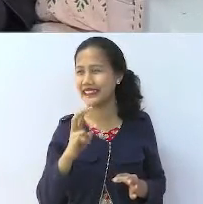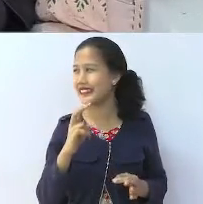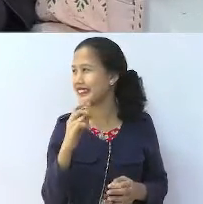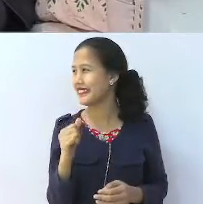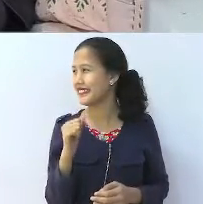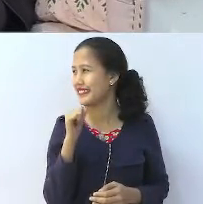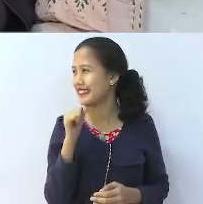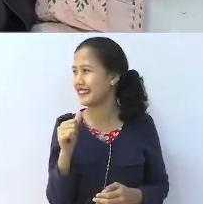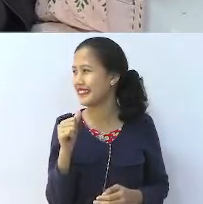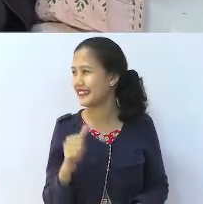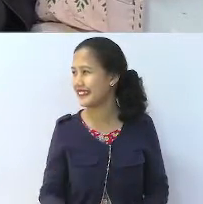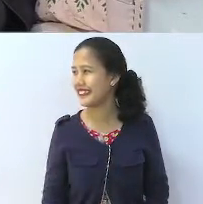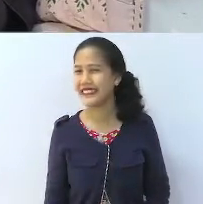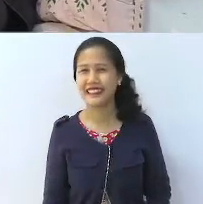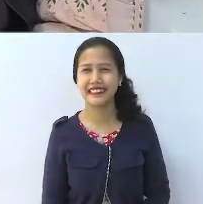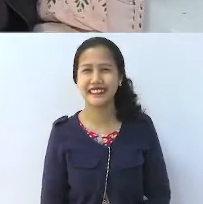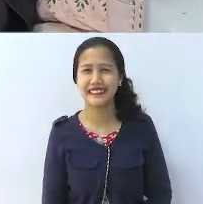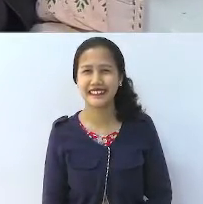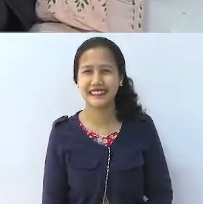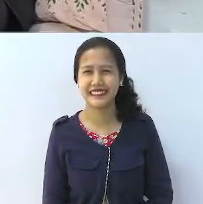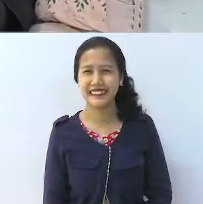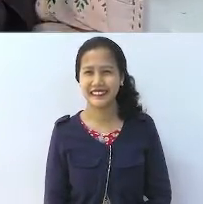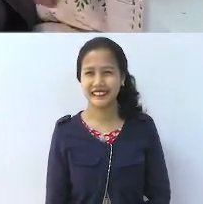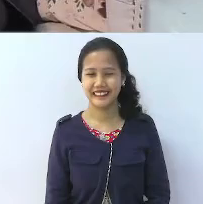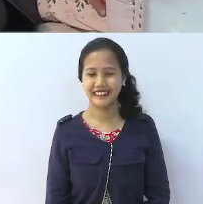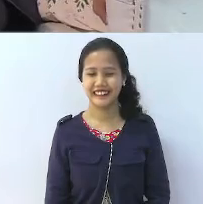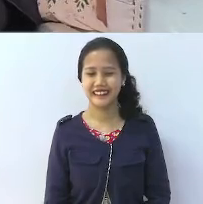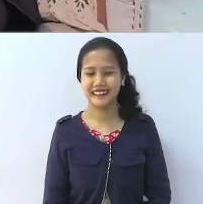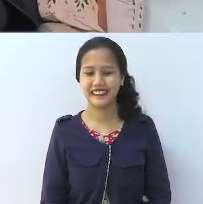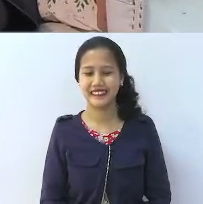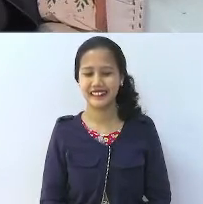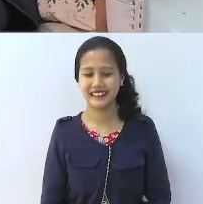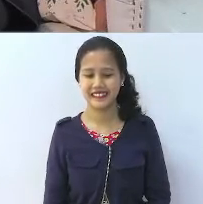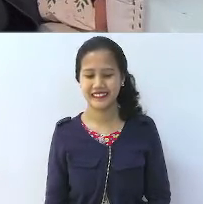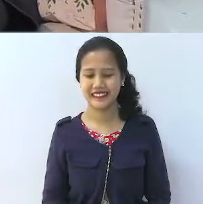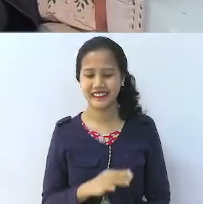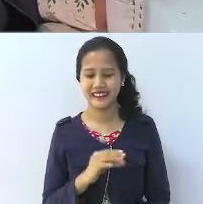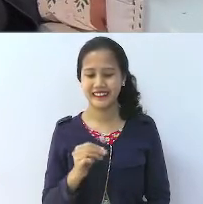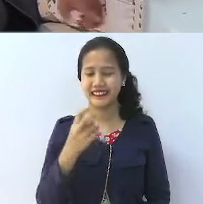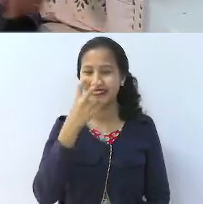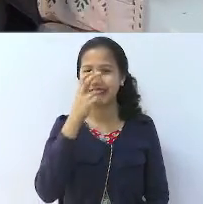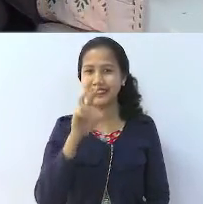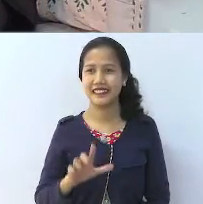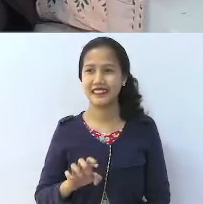nakikita ko na rin po dito si Sir Marvin Fernandez, all the way from